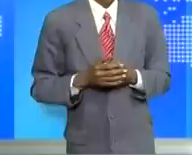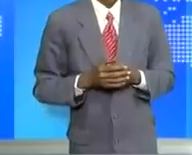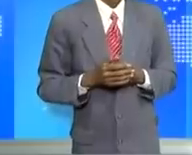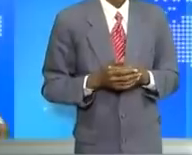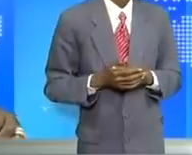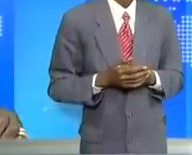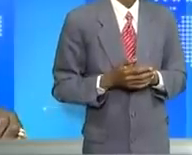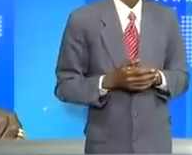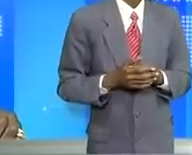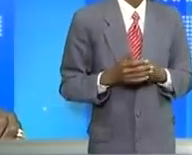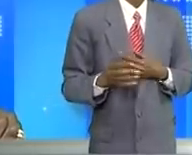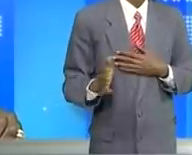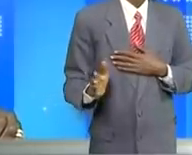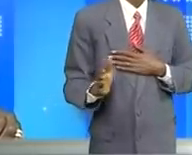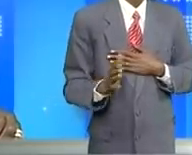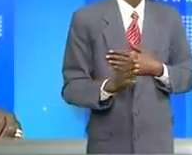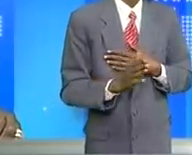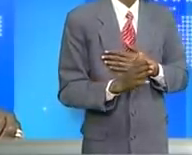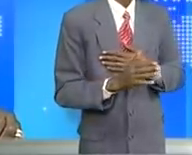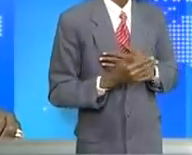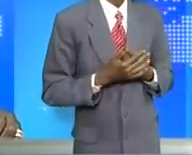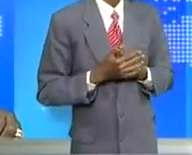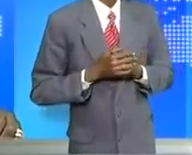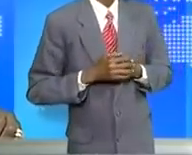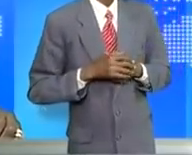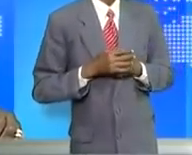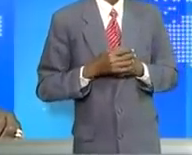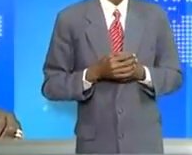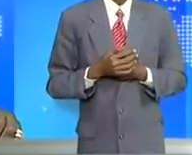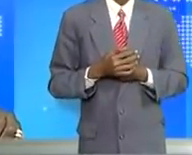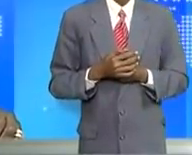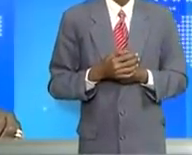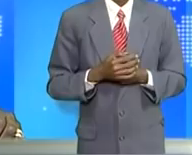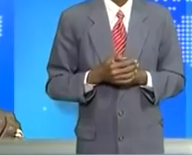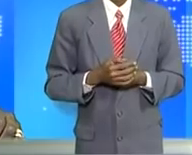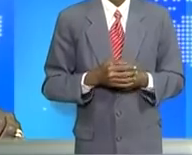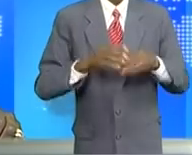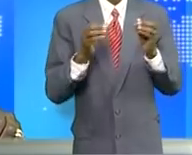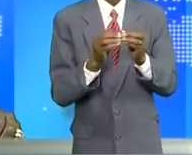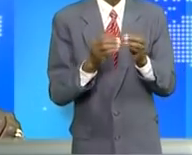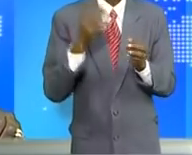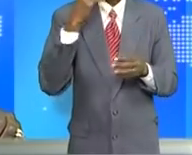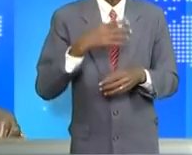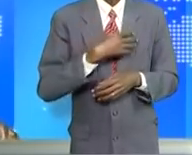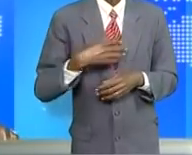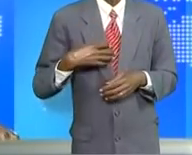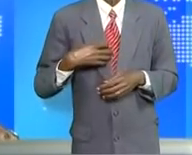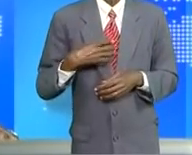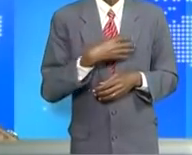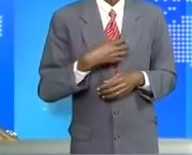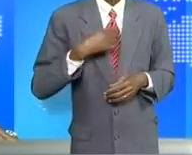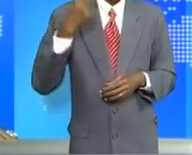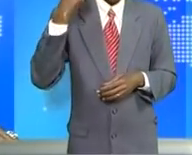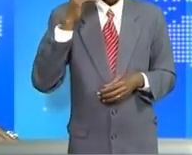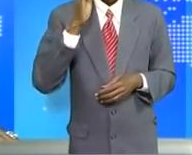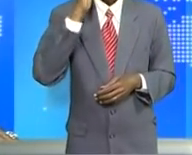Déterminées à œuvrer dans les instances de prise de décision, les femmes décident de lever leur voix et de conjuguer leurs efforts pour